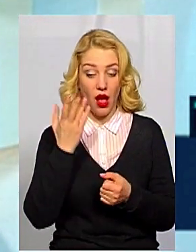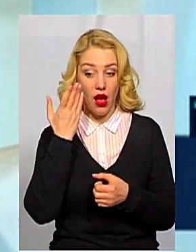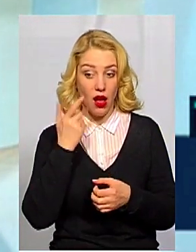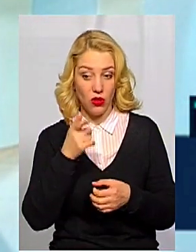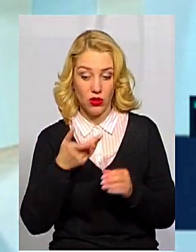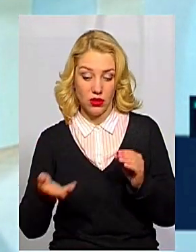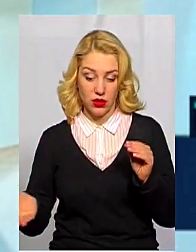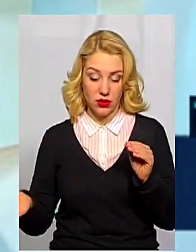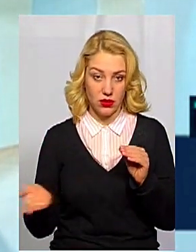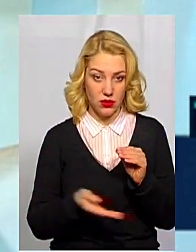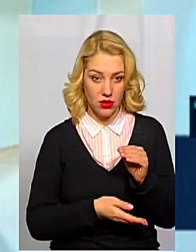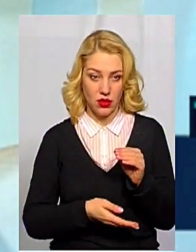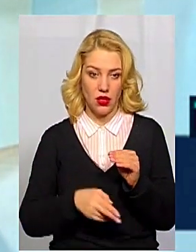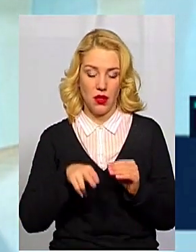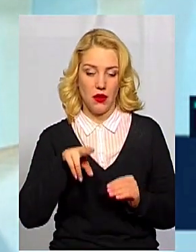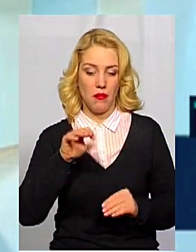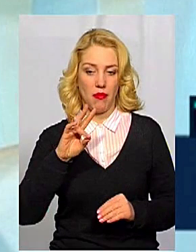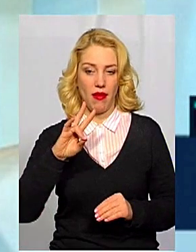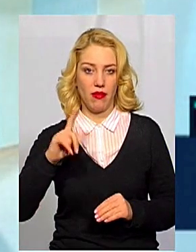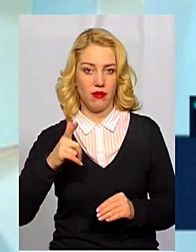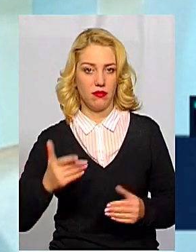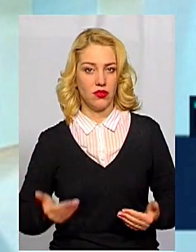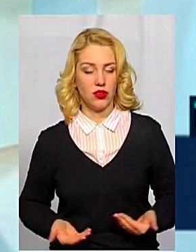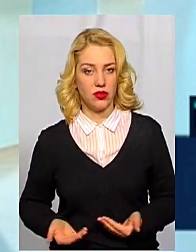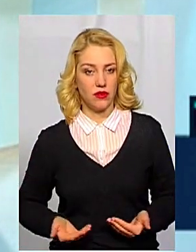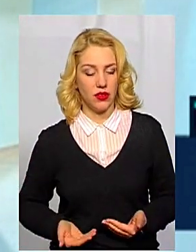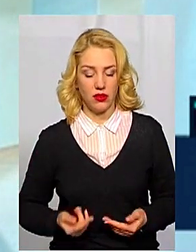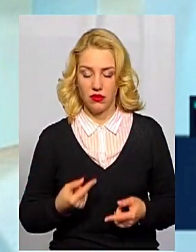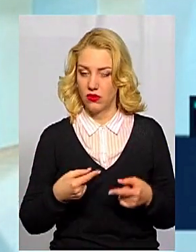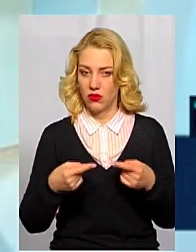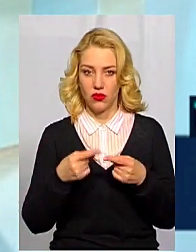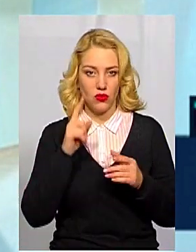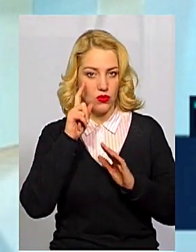біля кореня, то пеньок буде живий. Тобто ви по пеньку ніяк не визначите.